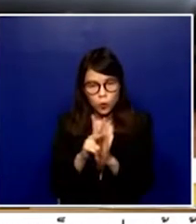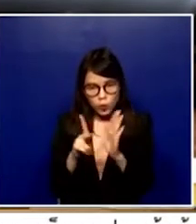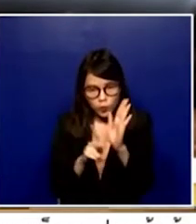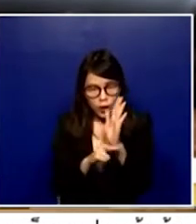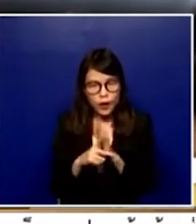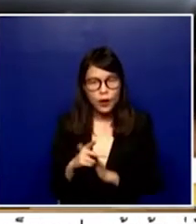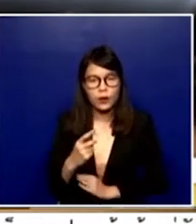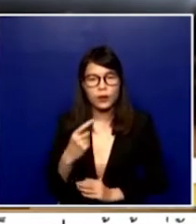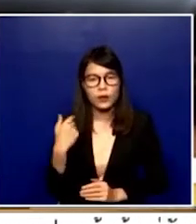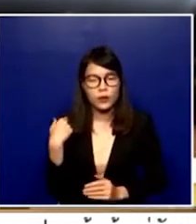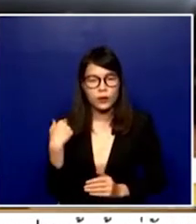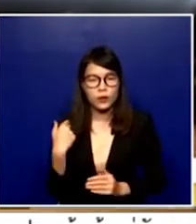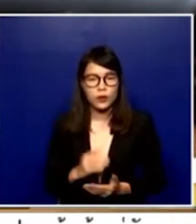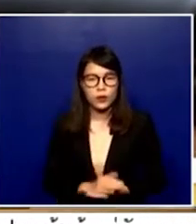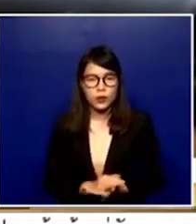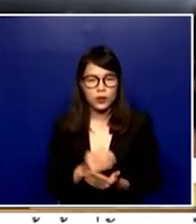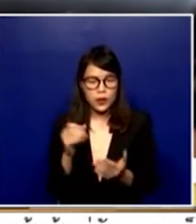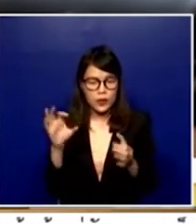เรื่องเกวกักเสียประศี